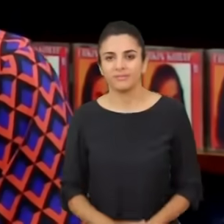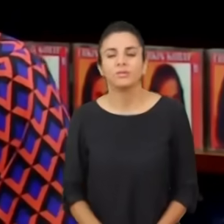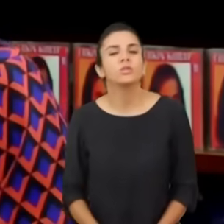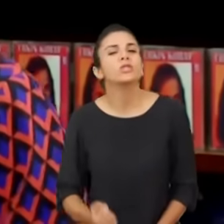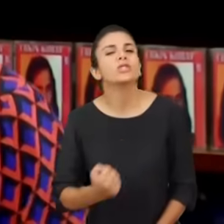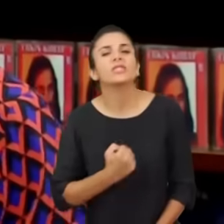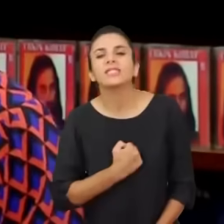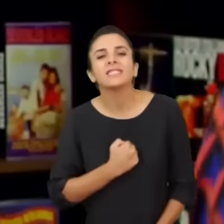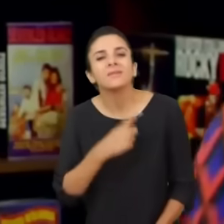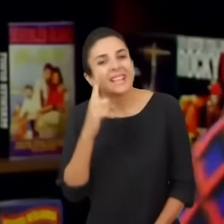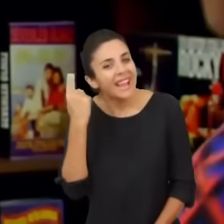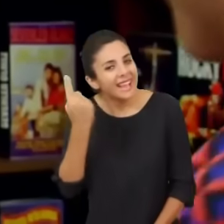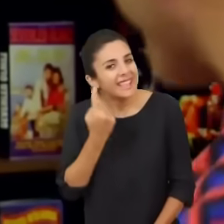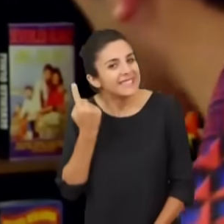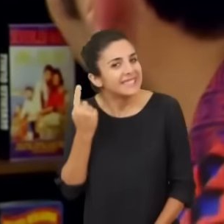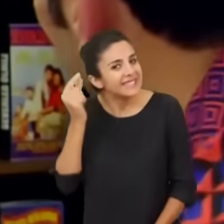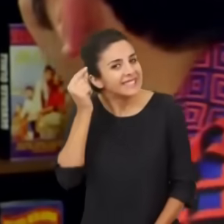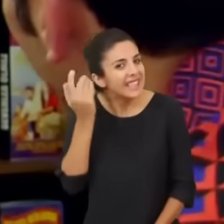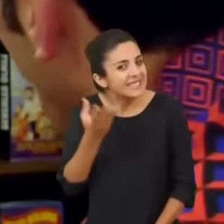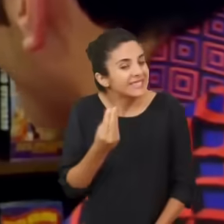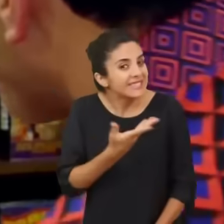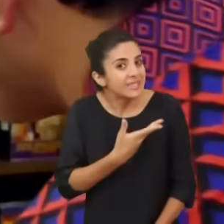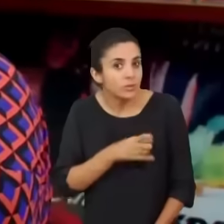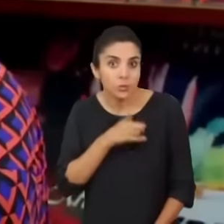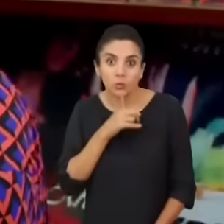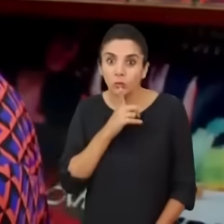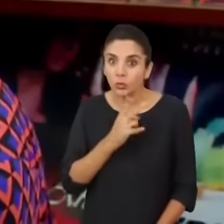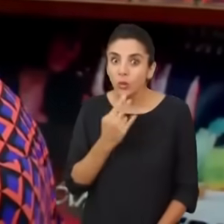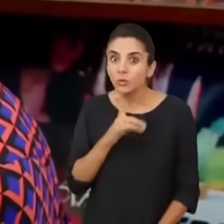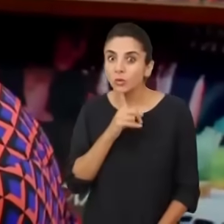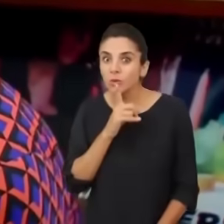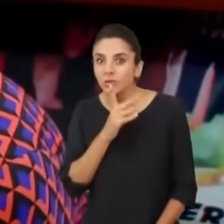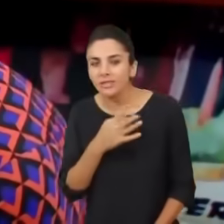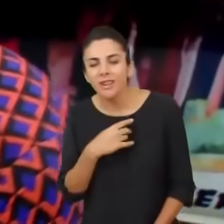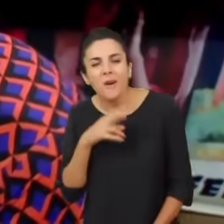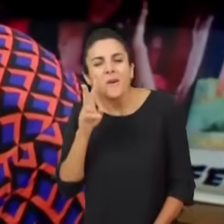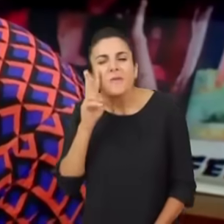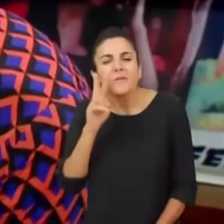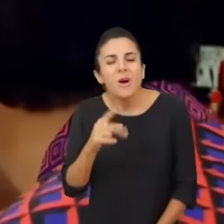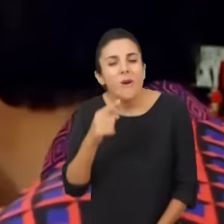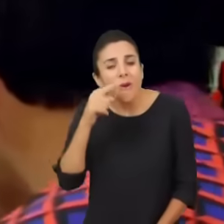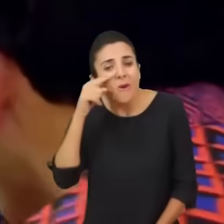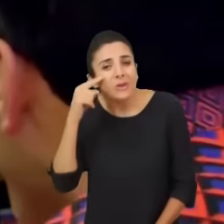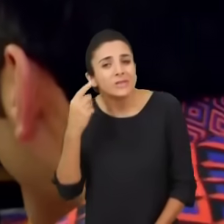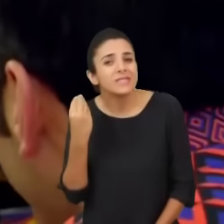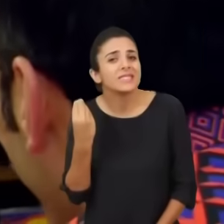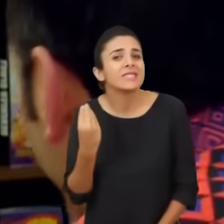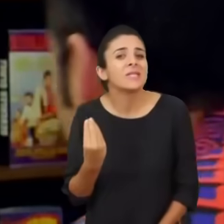ben senin o kıvır kıvır saçlarına... Evet. ...gülerek bakan gözlerine...